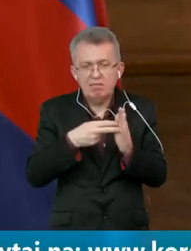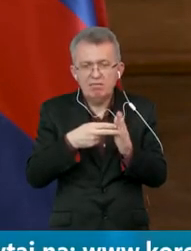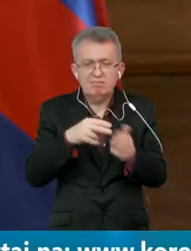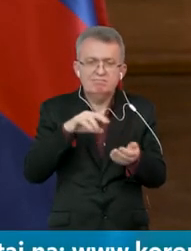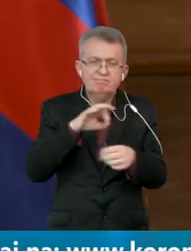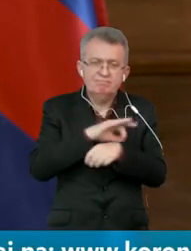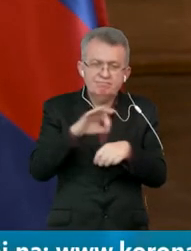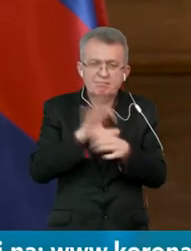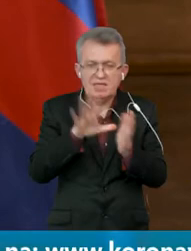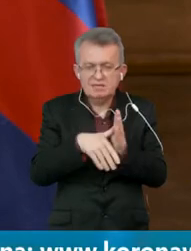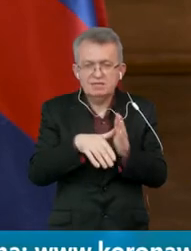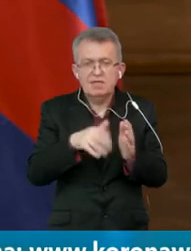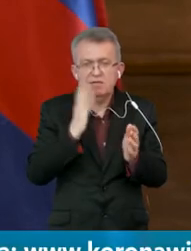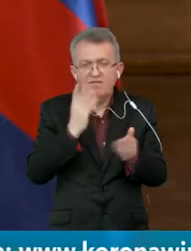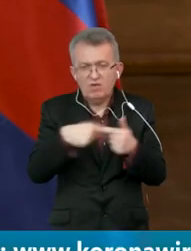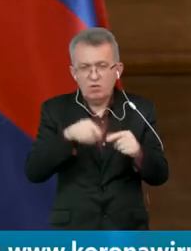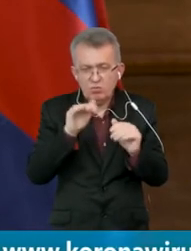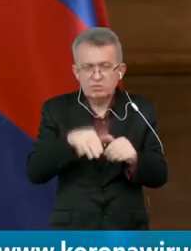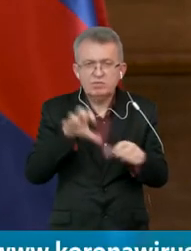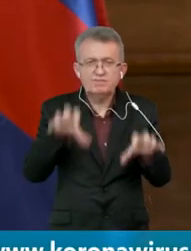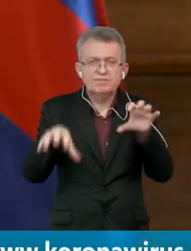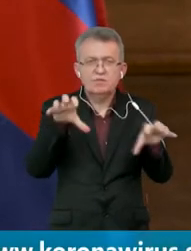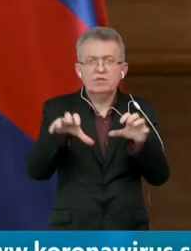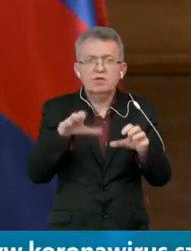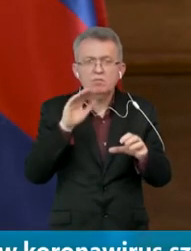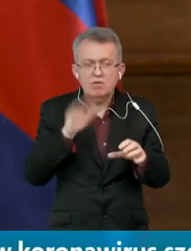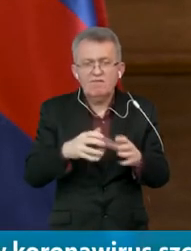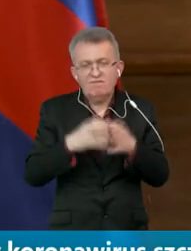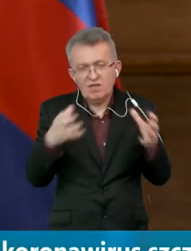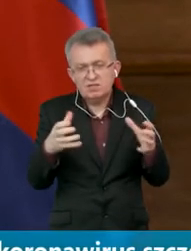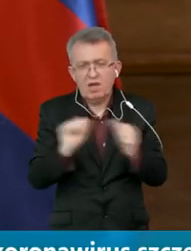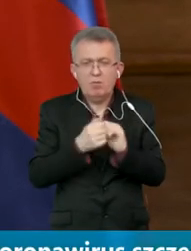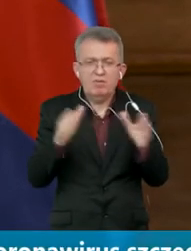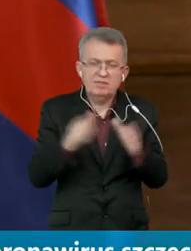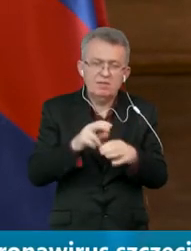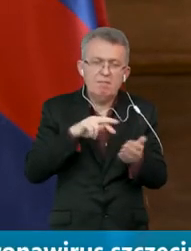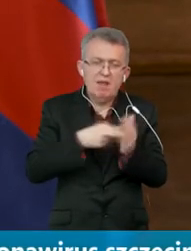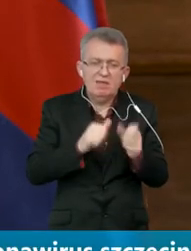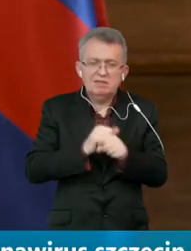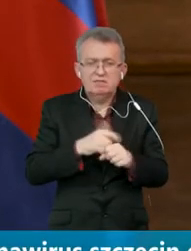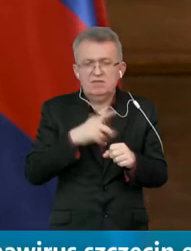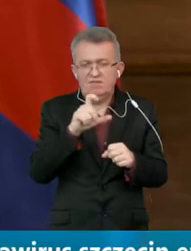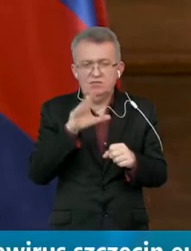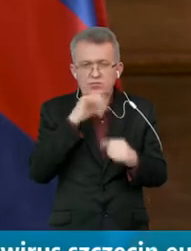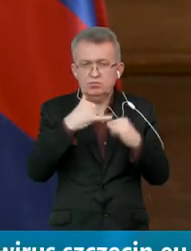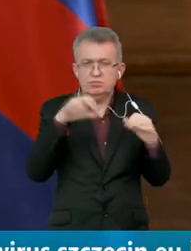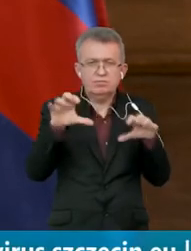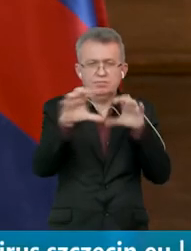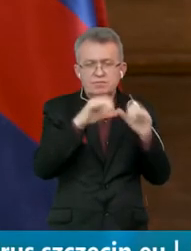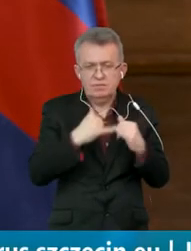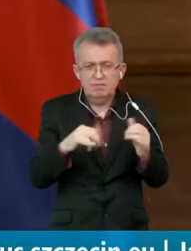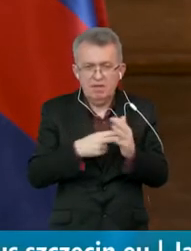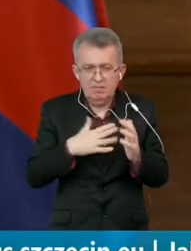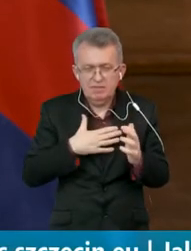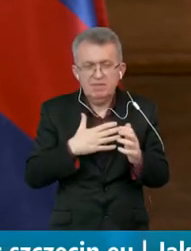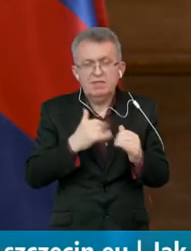przestrzennego mogą być realizowane dla poszczególnych obszarów. Wtedy one mogą być większe lub mniejsze. Takich planów jest w Szczecinie ponad 200, jak dobrze pamiętam. Więc